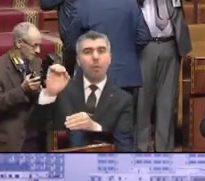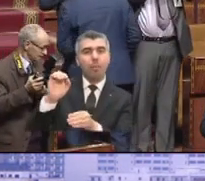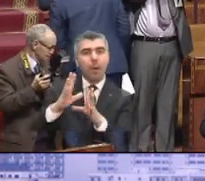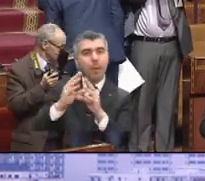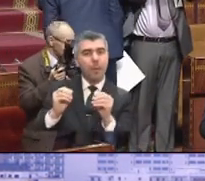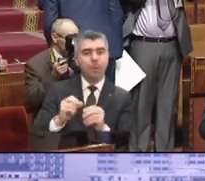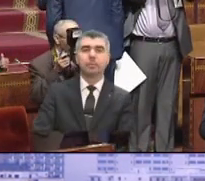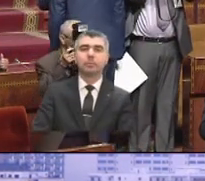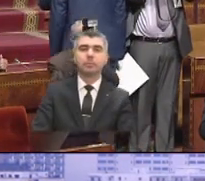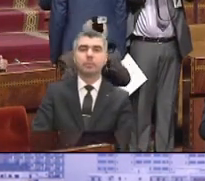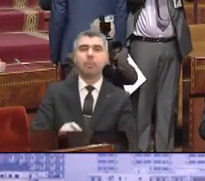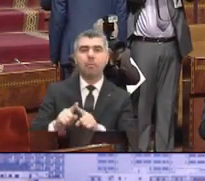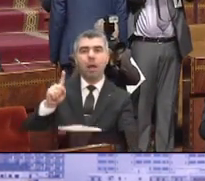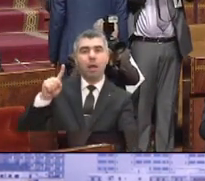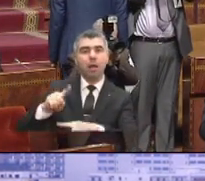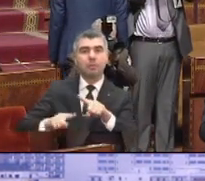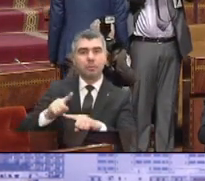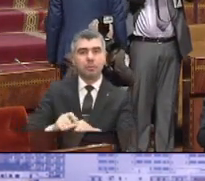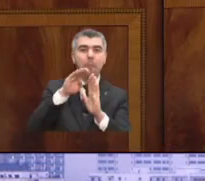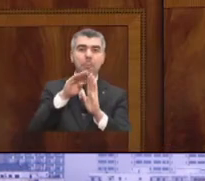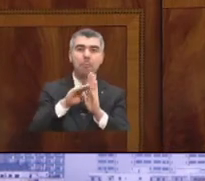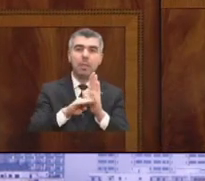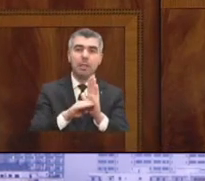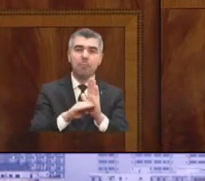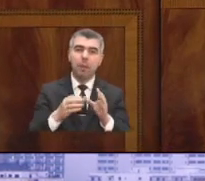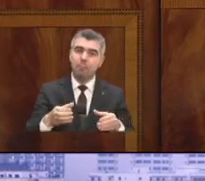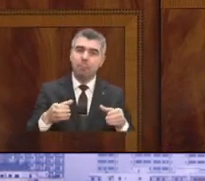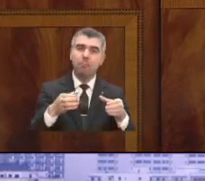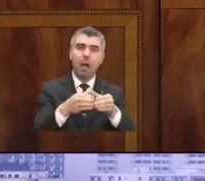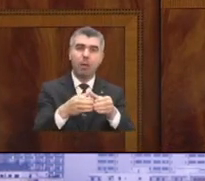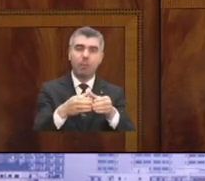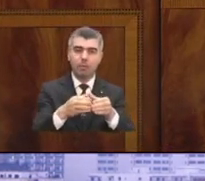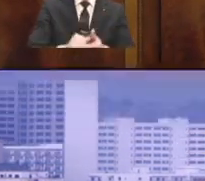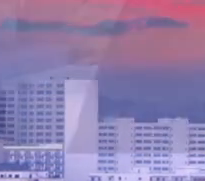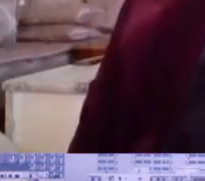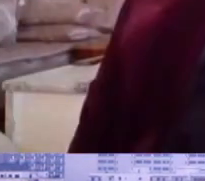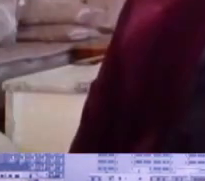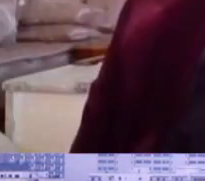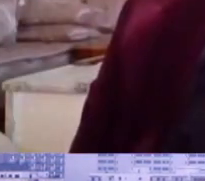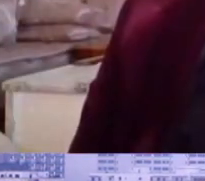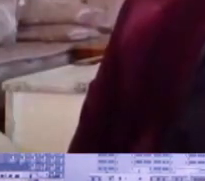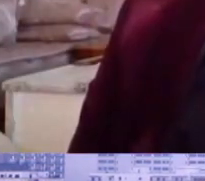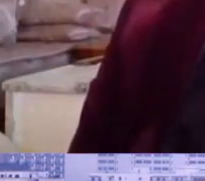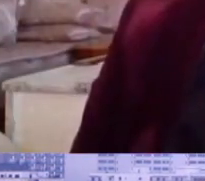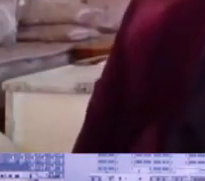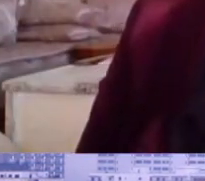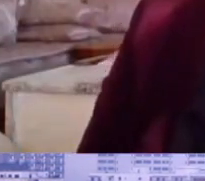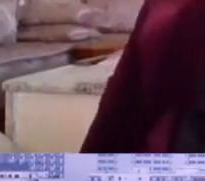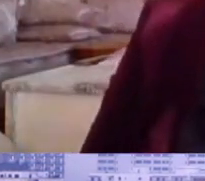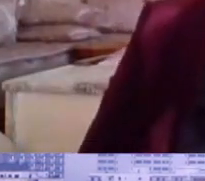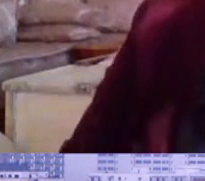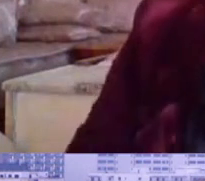القانون العام وعلم السياسه بكليه الحقوق بفاس شكرا لك على كل هذه التوضيحات بامكانكم مشاهدينا الكرام العوده الى هذه